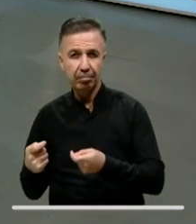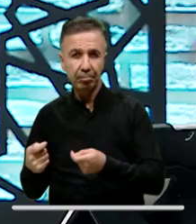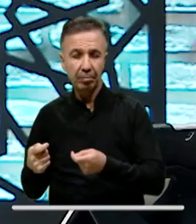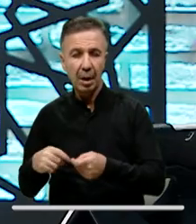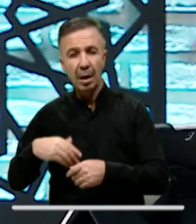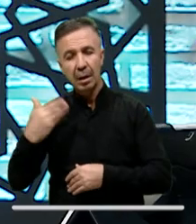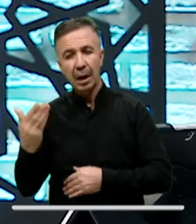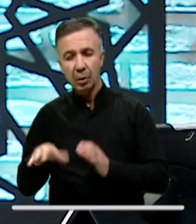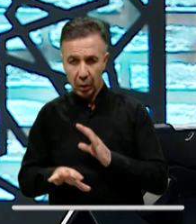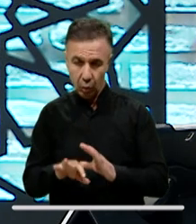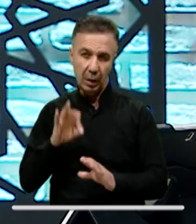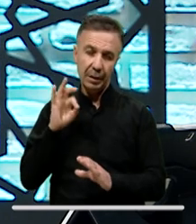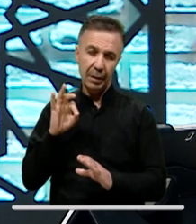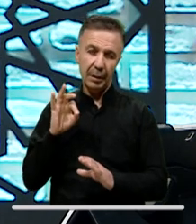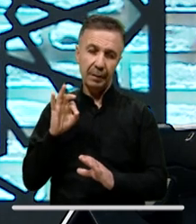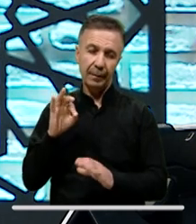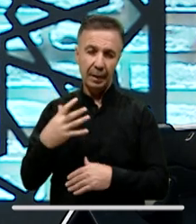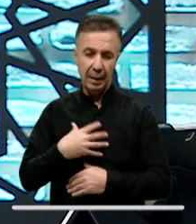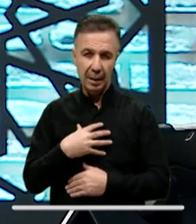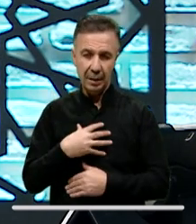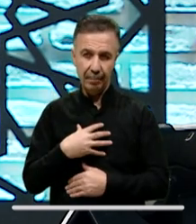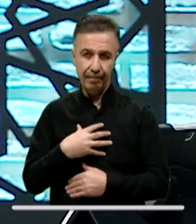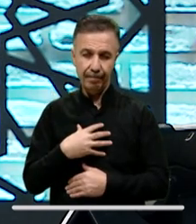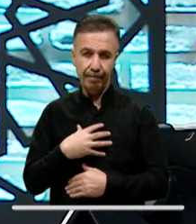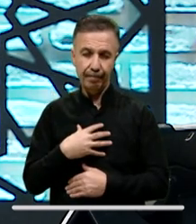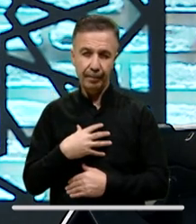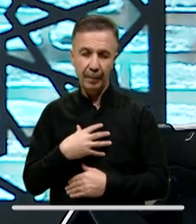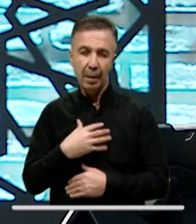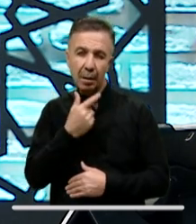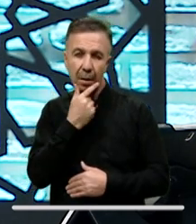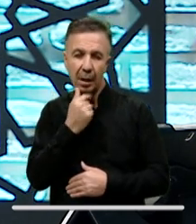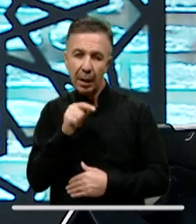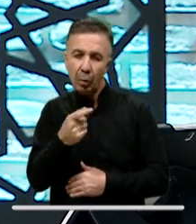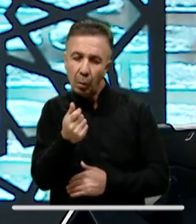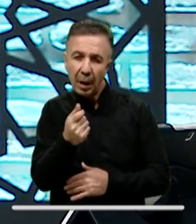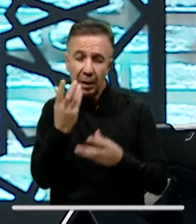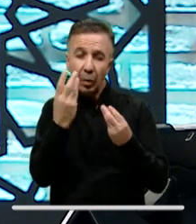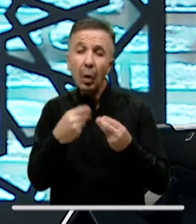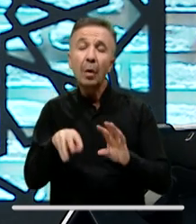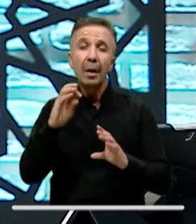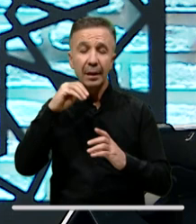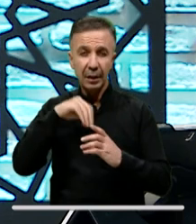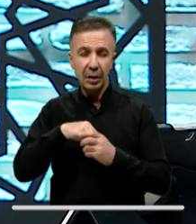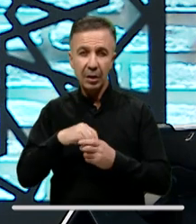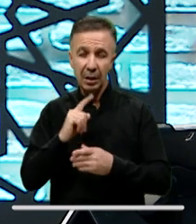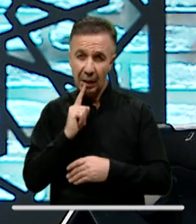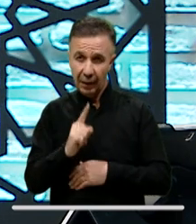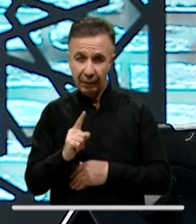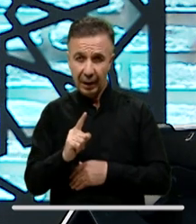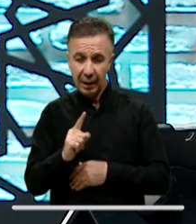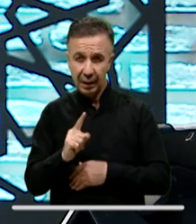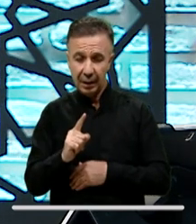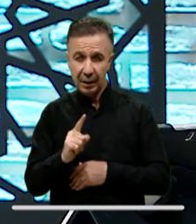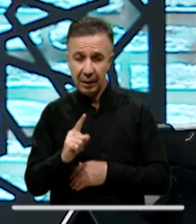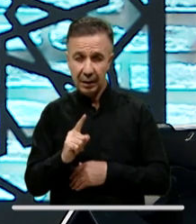Daha sonra da kura çıktı kendisine. Acaba parası olmadığı için farziyet üzerinden kalkar mı? Bu